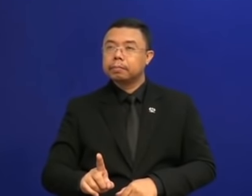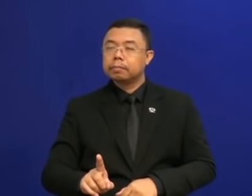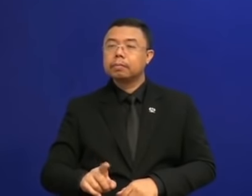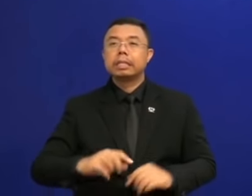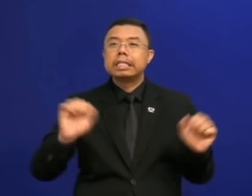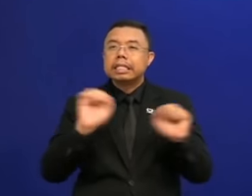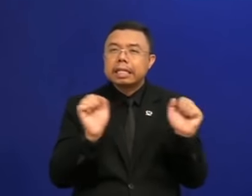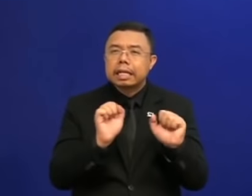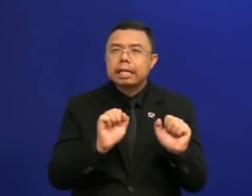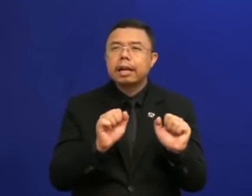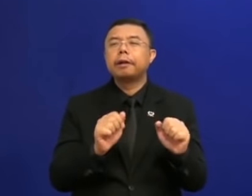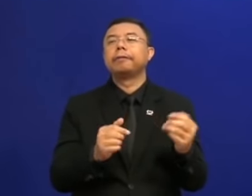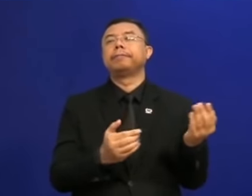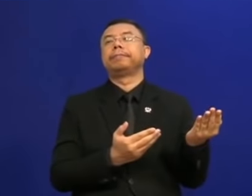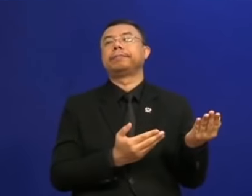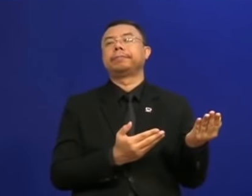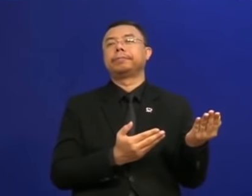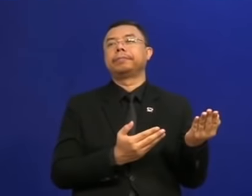Segera ini